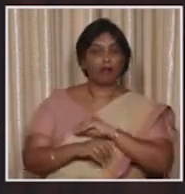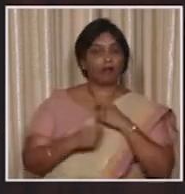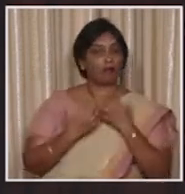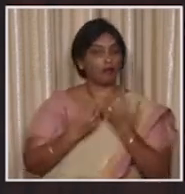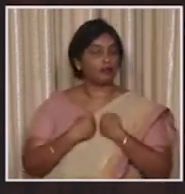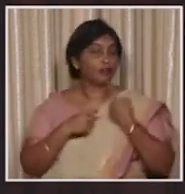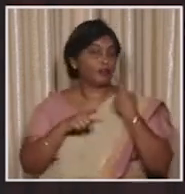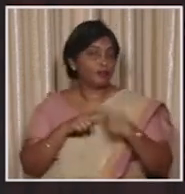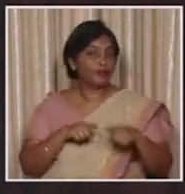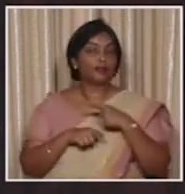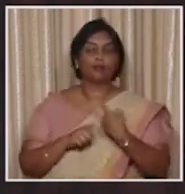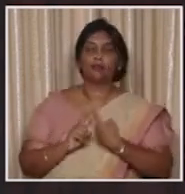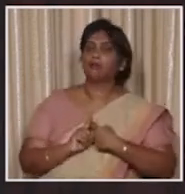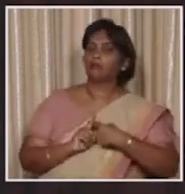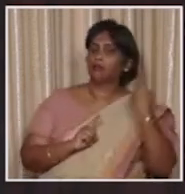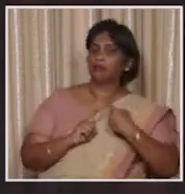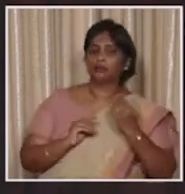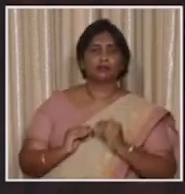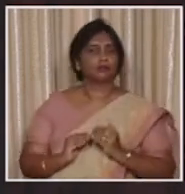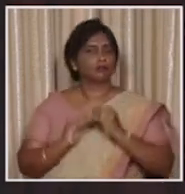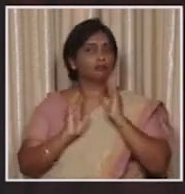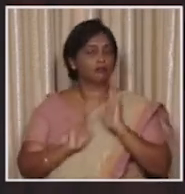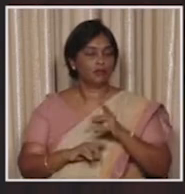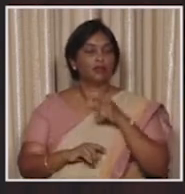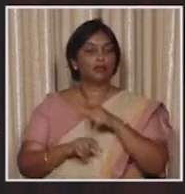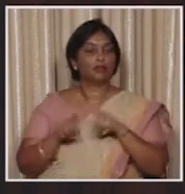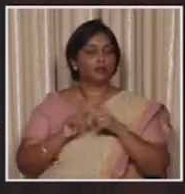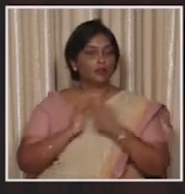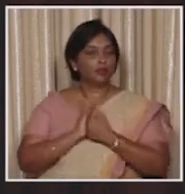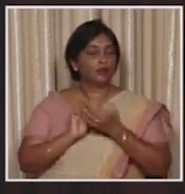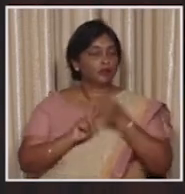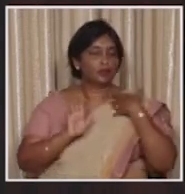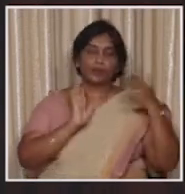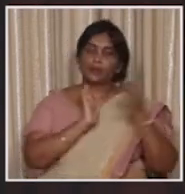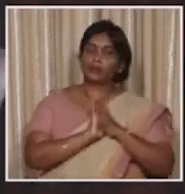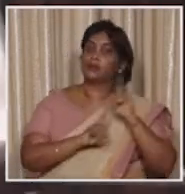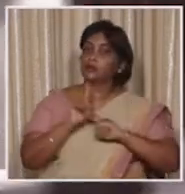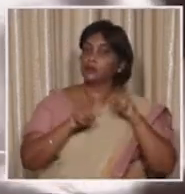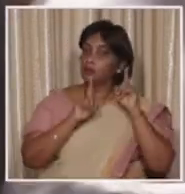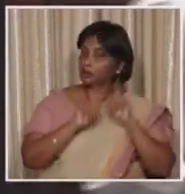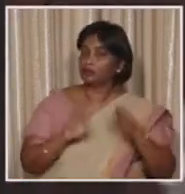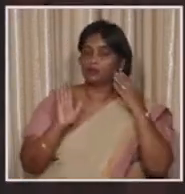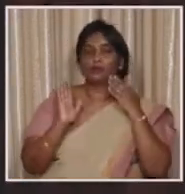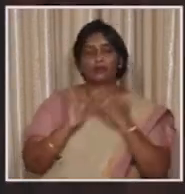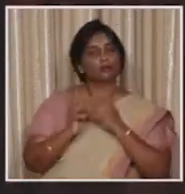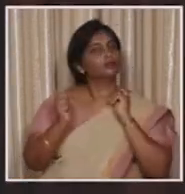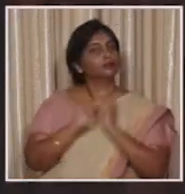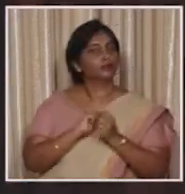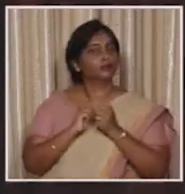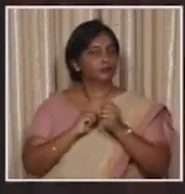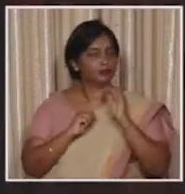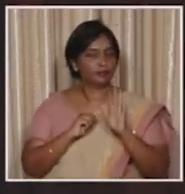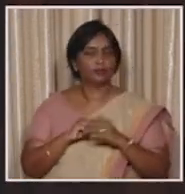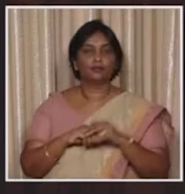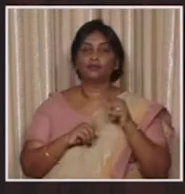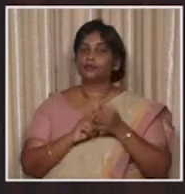இந்த நிலைமையை தான் நாங்கள் வந்து அமைச்சரோடய ஜனாதிபதியோடும் பேசுகிற நேரம் நாங்கள் சொல்லியிருக்கோம், இந்த நிலைமைகளை மாற்றி அமைக்க வேண்டும்னு. ஜனாதிபதி ஒரு நல்ல தீர்மானங்களை